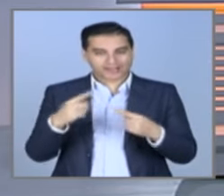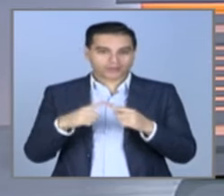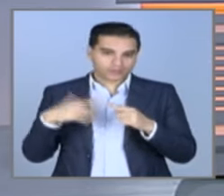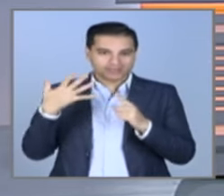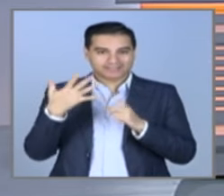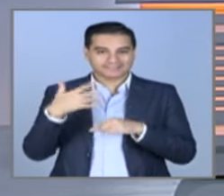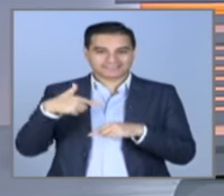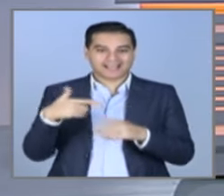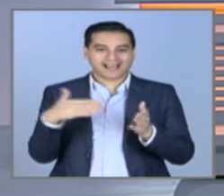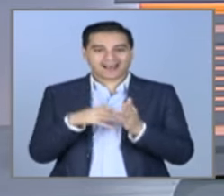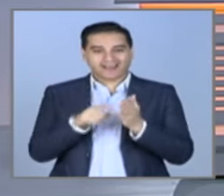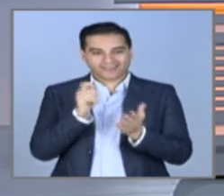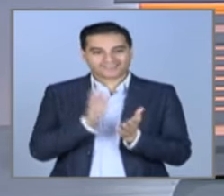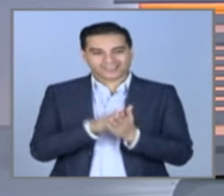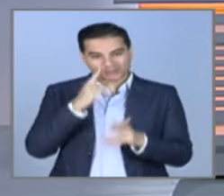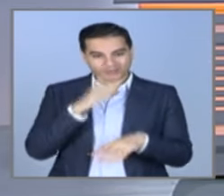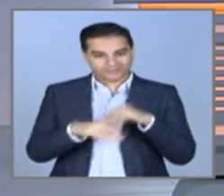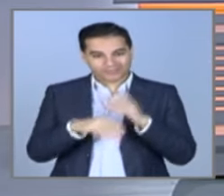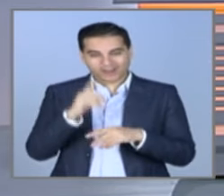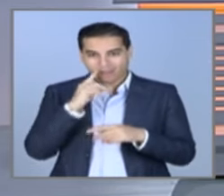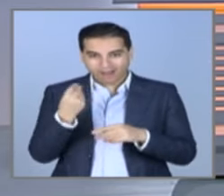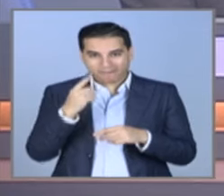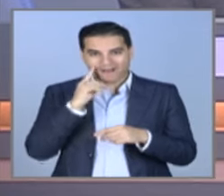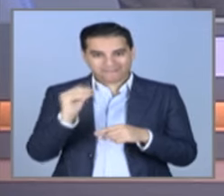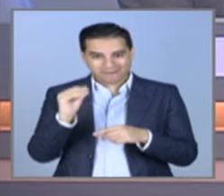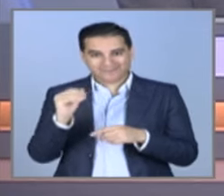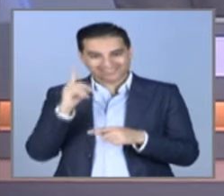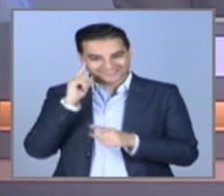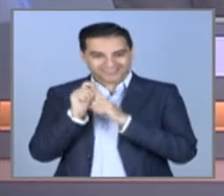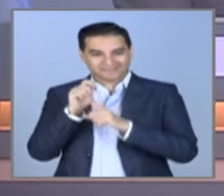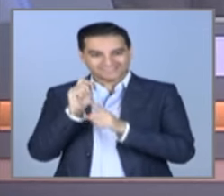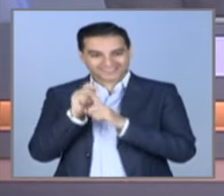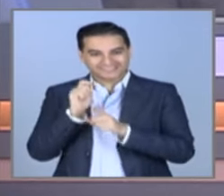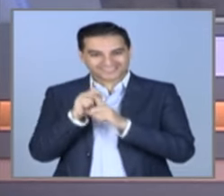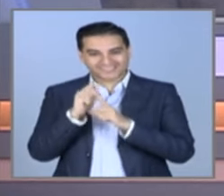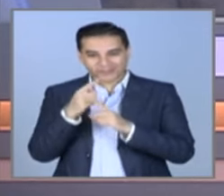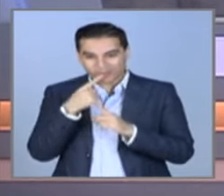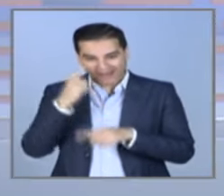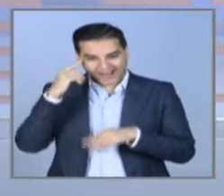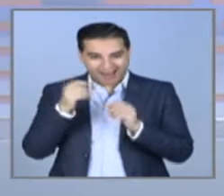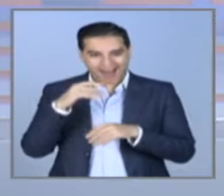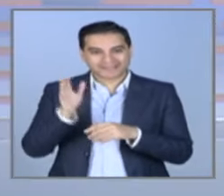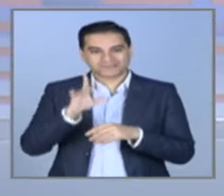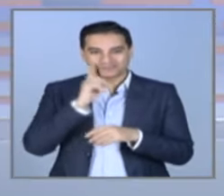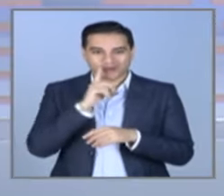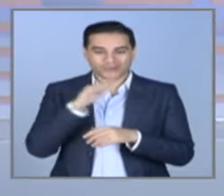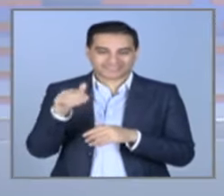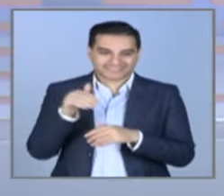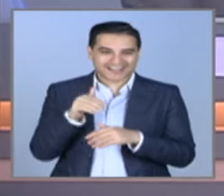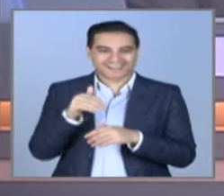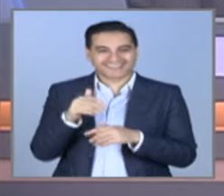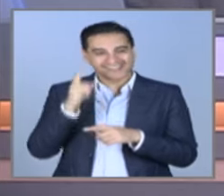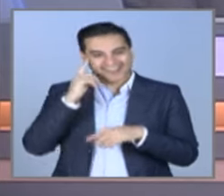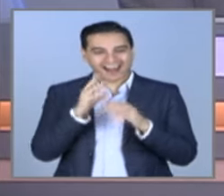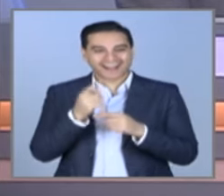وبعدين ايه عماله توصيكي في تحت الضغط يا ماما يا ماما. تقولي لو قلقانه ارجعي. وهي قلقانه اكتر منك